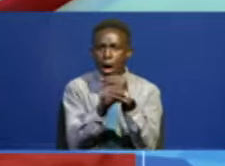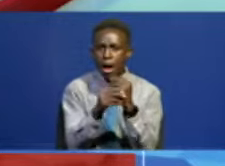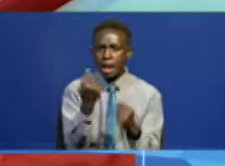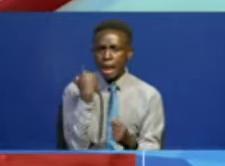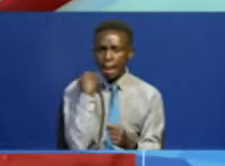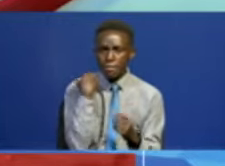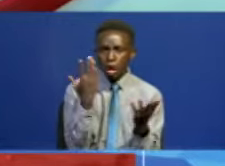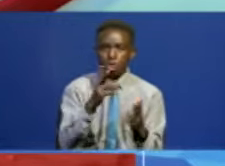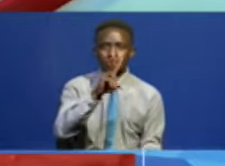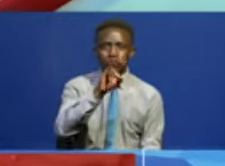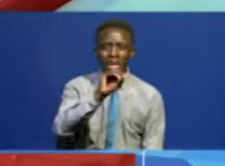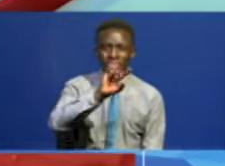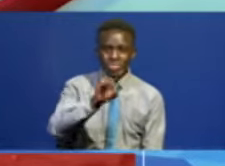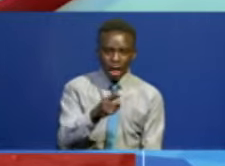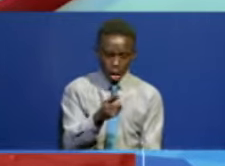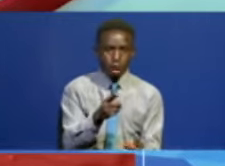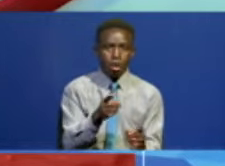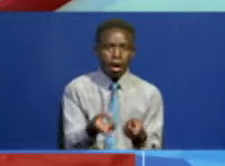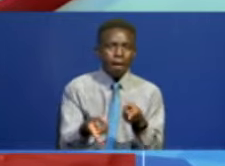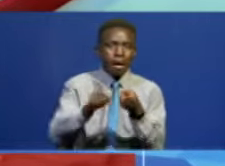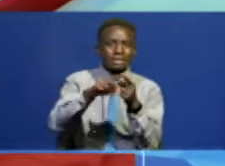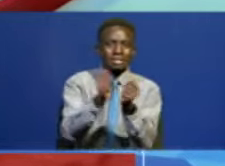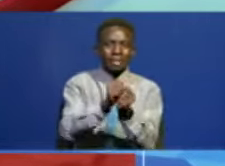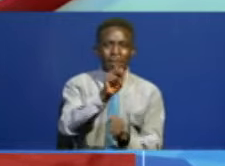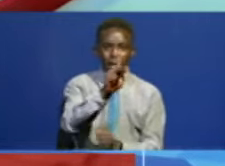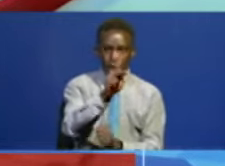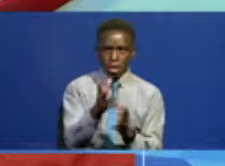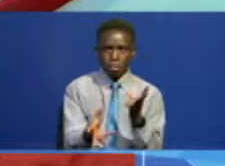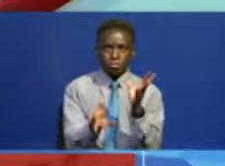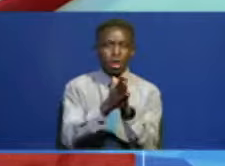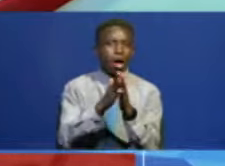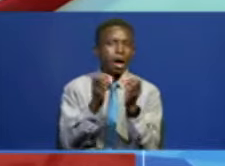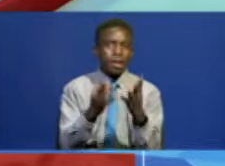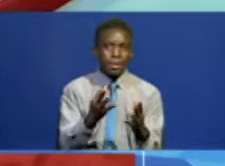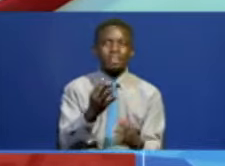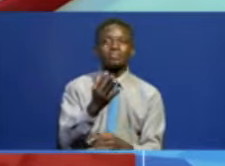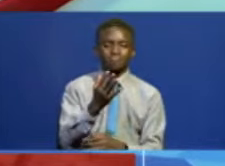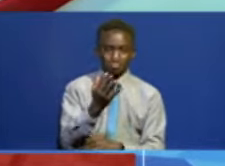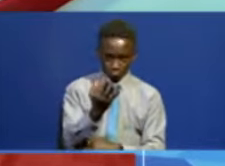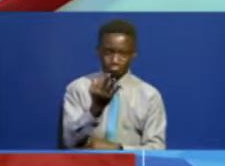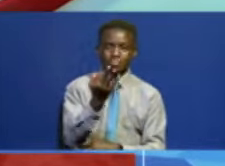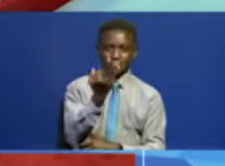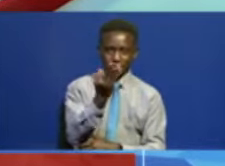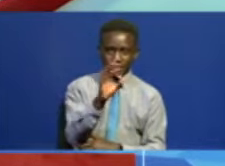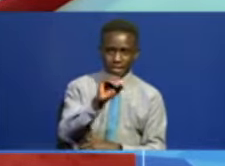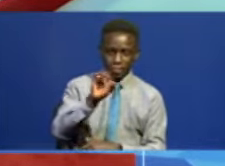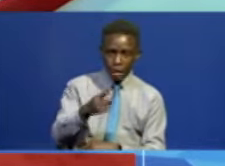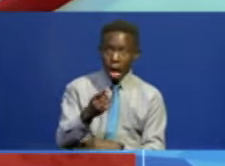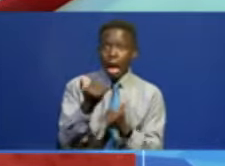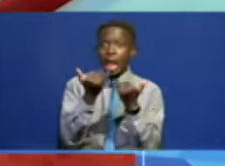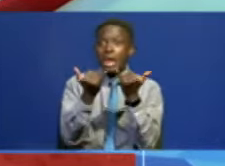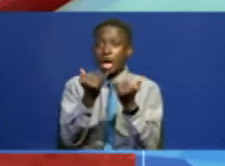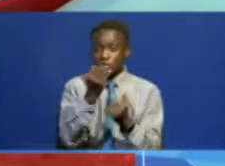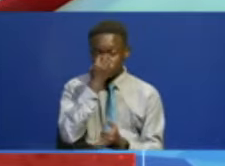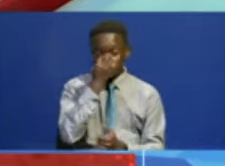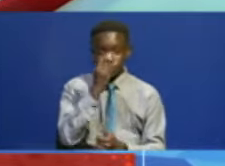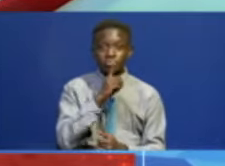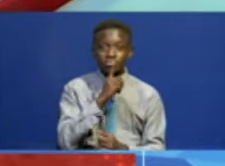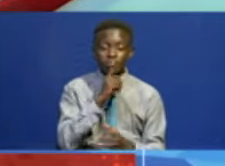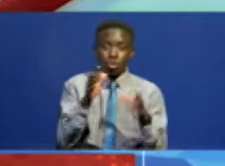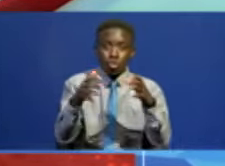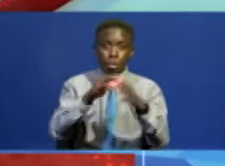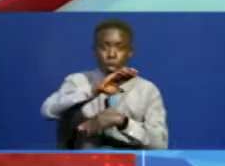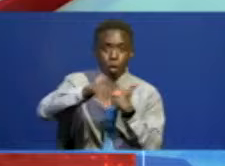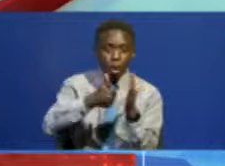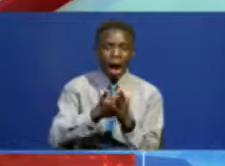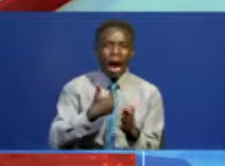hadi 30,000 kuanzia Februari mwakani. Rais William Ruto amesema kwamba kila kikosi kitakuwa na makurutu 15,000 kutoka